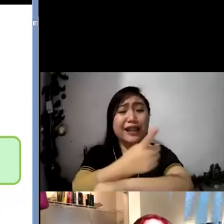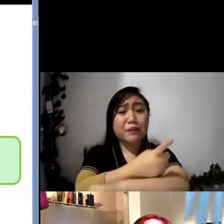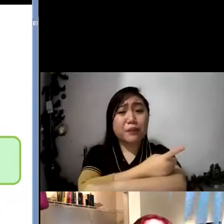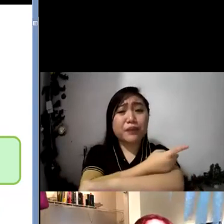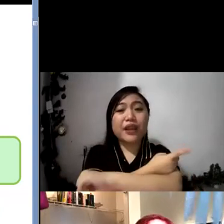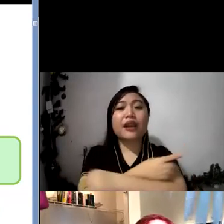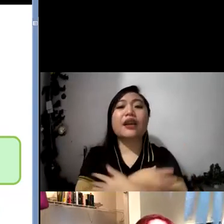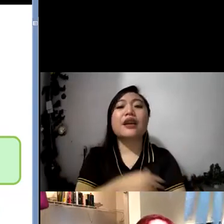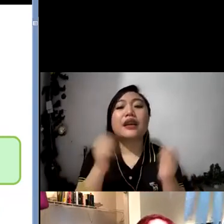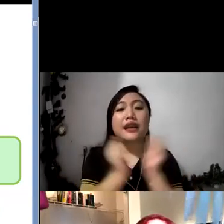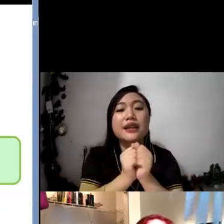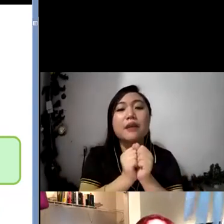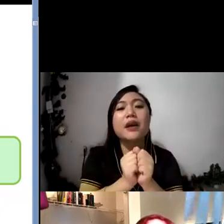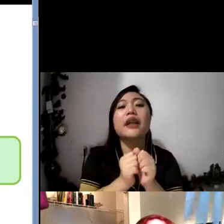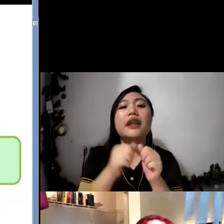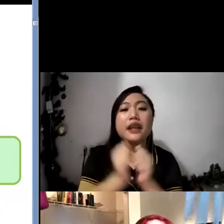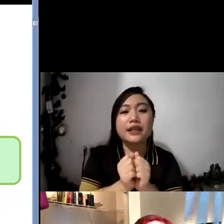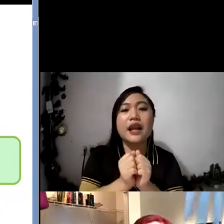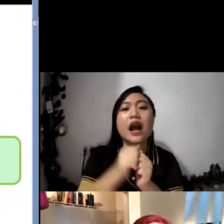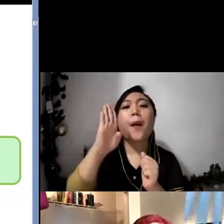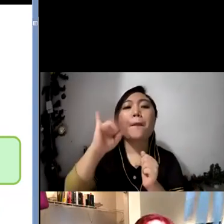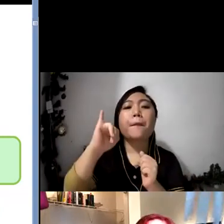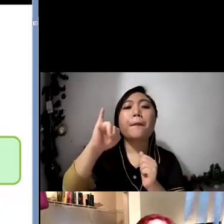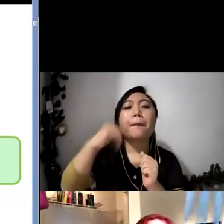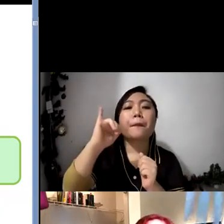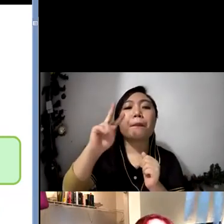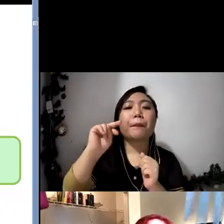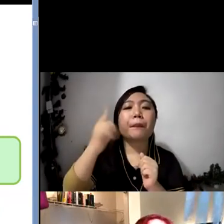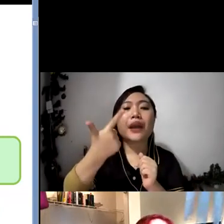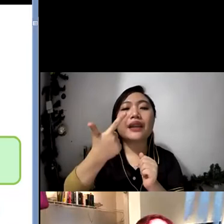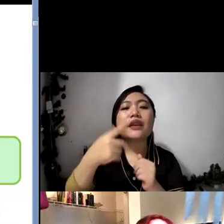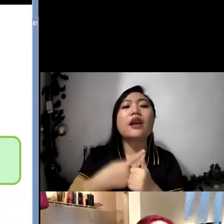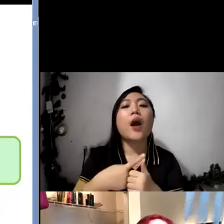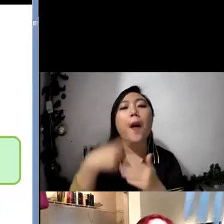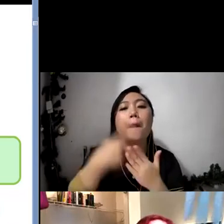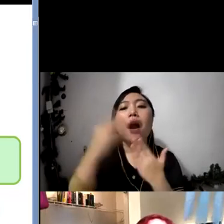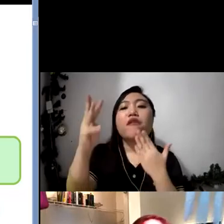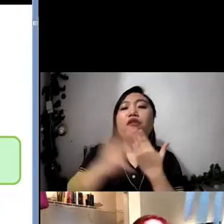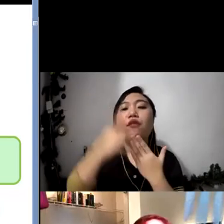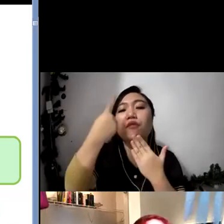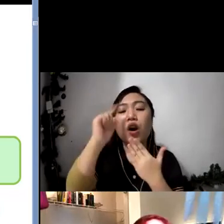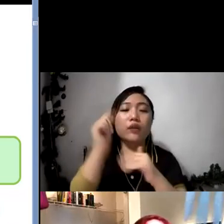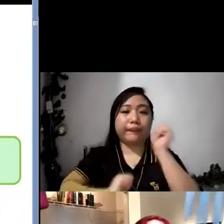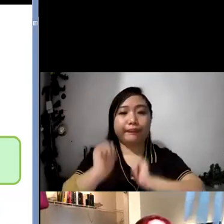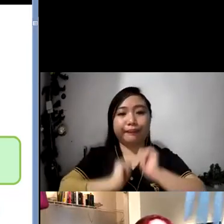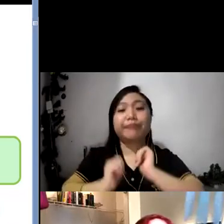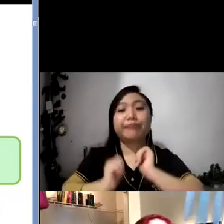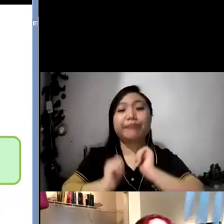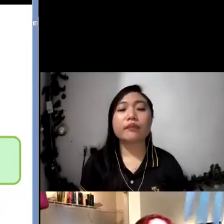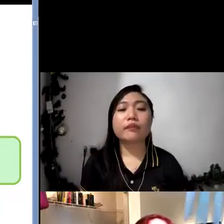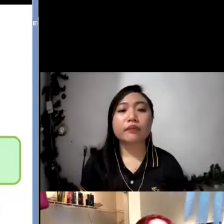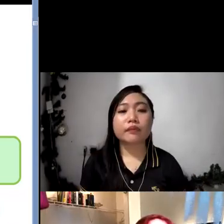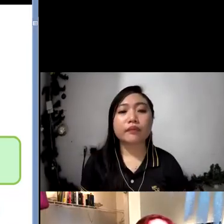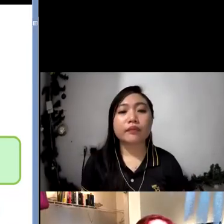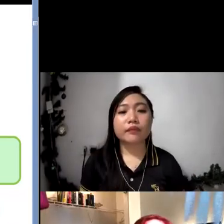part, no, dun sa Beijing Platform for Action, yung access to ICT, no, that's also one identified area. So come